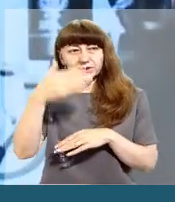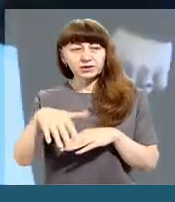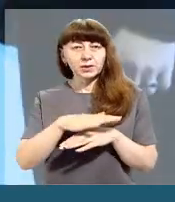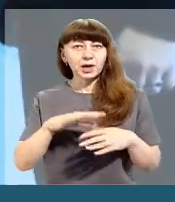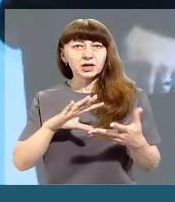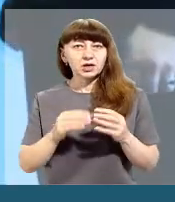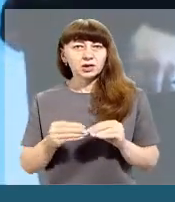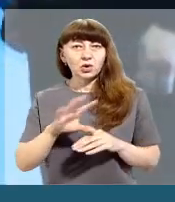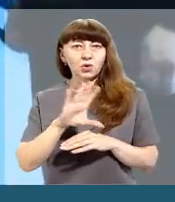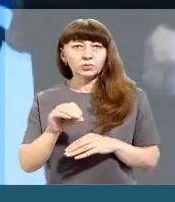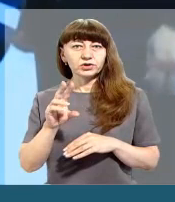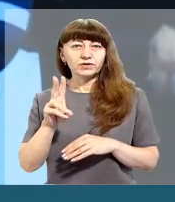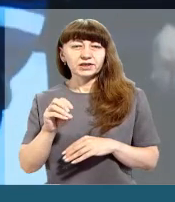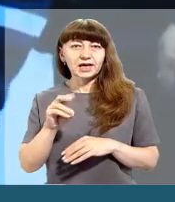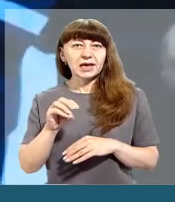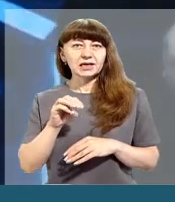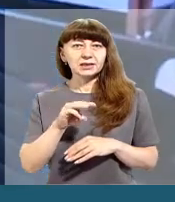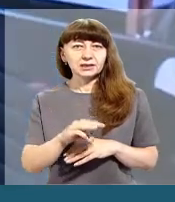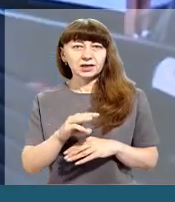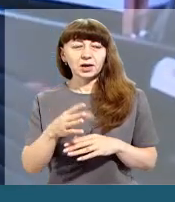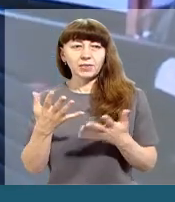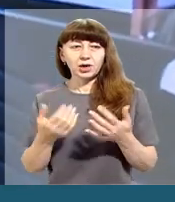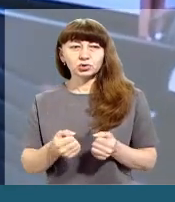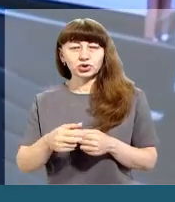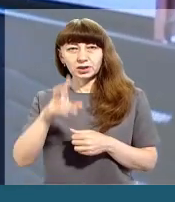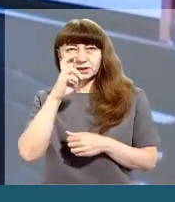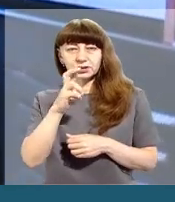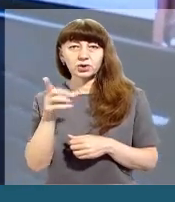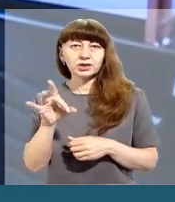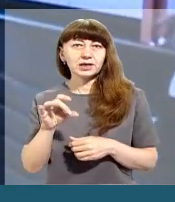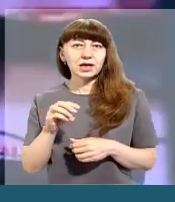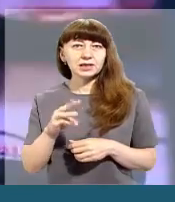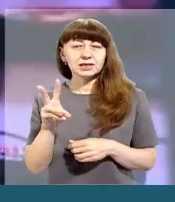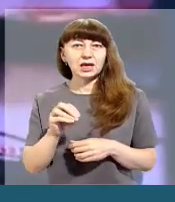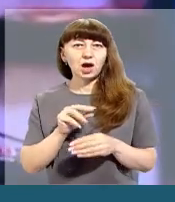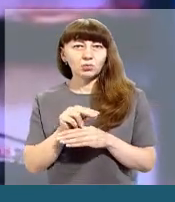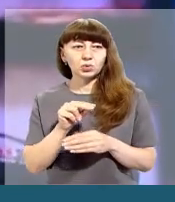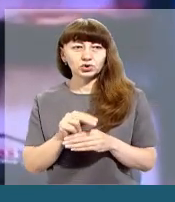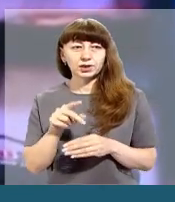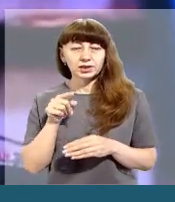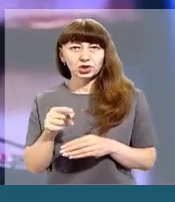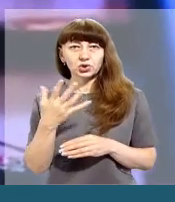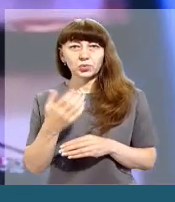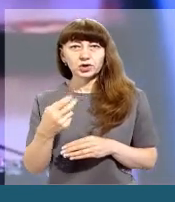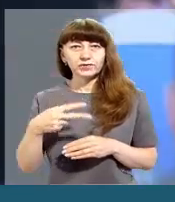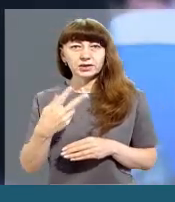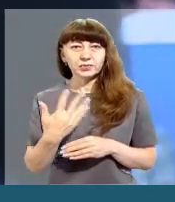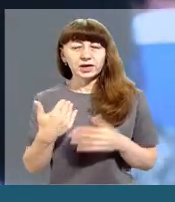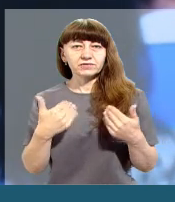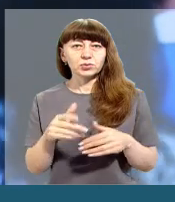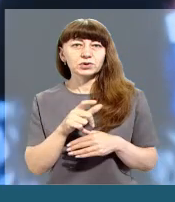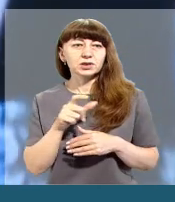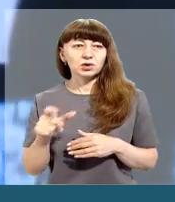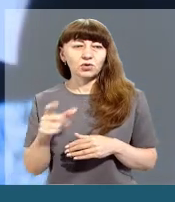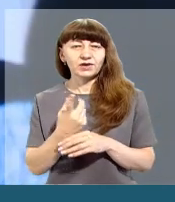по результатам единого национального тестирования обладателями государственного гранта на обучение стали 1525